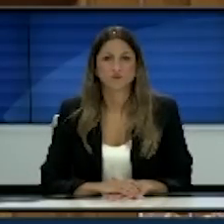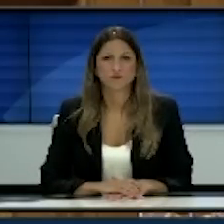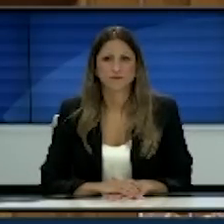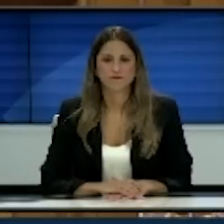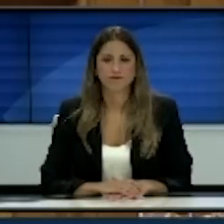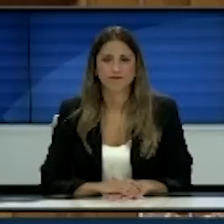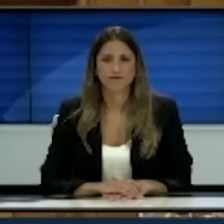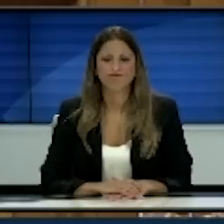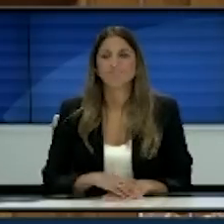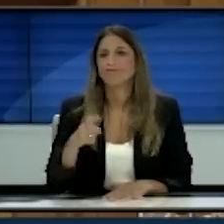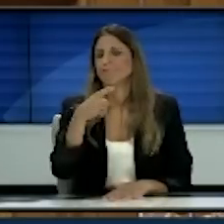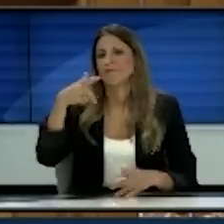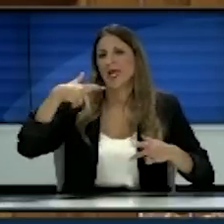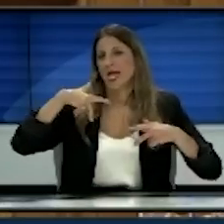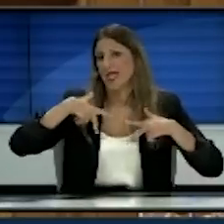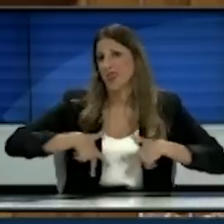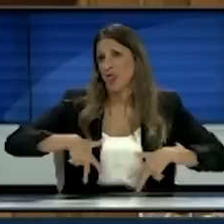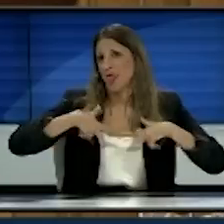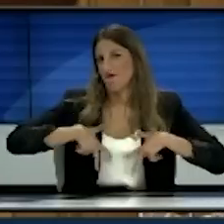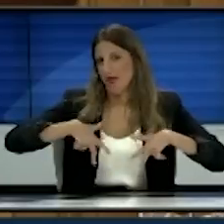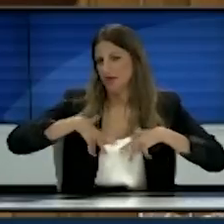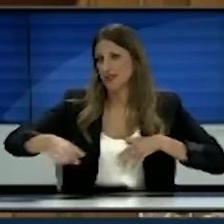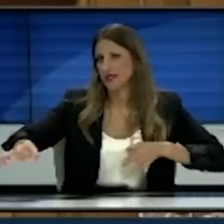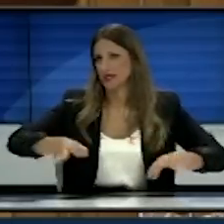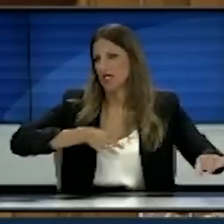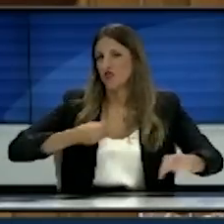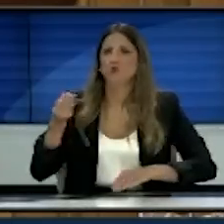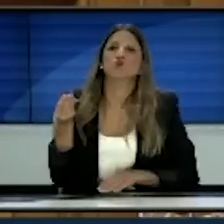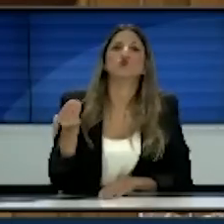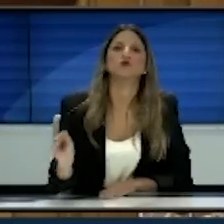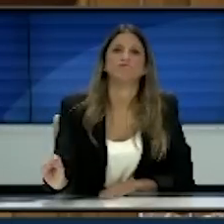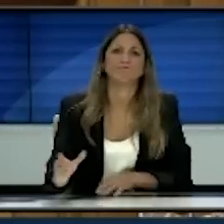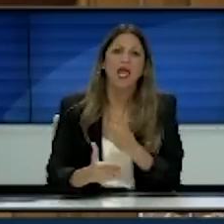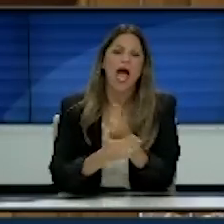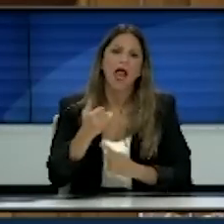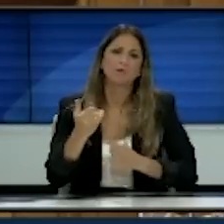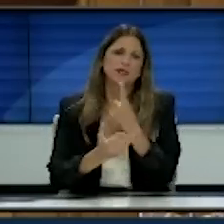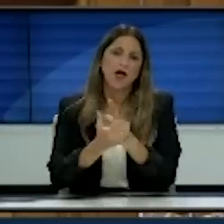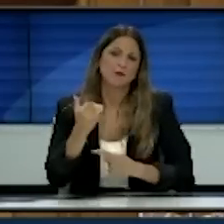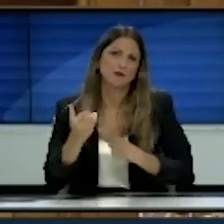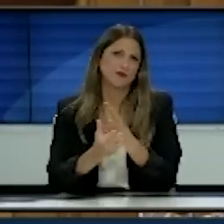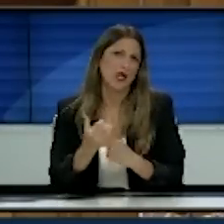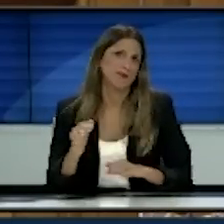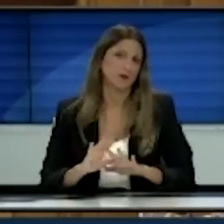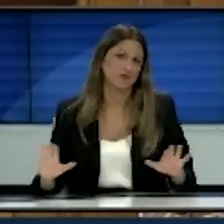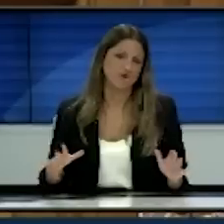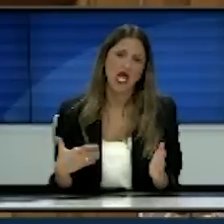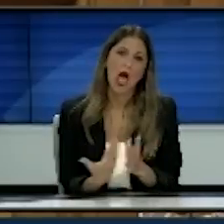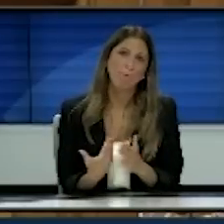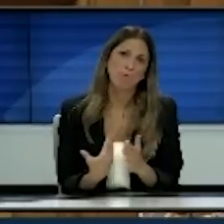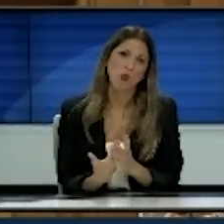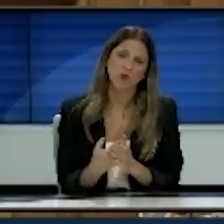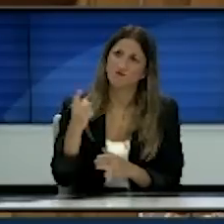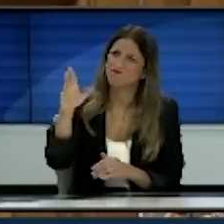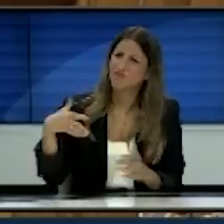στην κοινωνική πολιτική παρουσιάζει σοβαρές ελλείψεις. Εξηγείται αυτό κατά τη γνώμη μας. Αποδεικνύει την